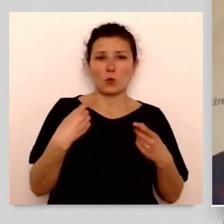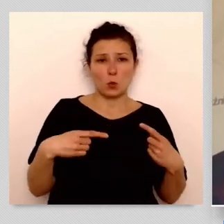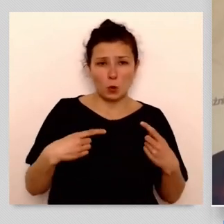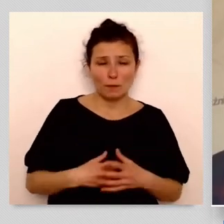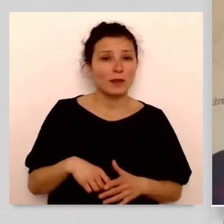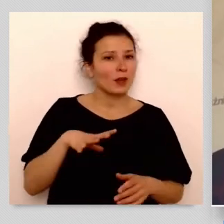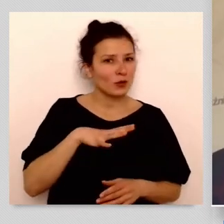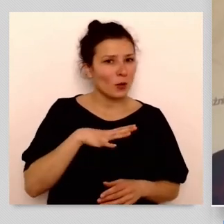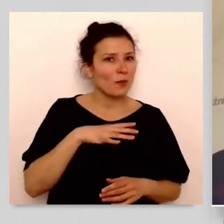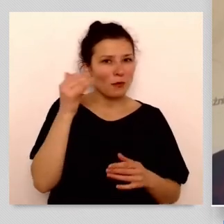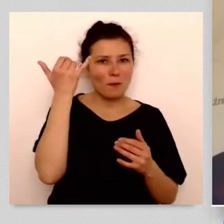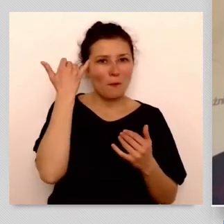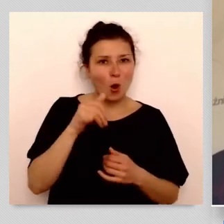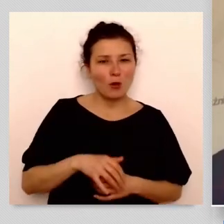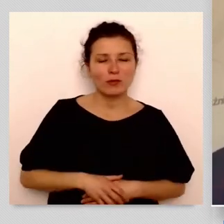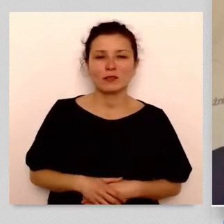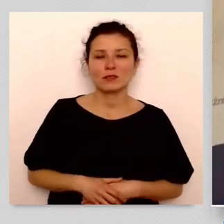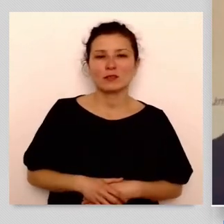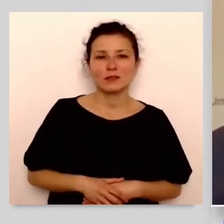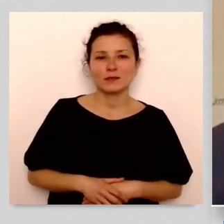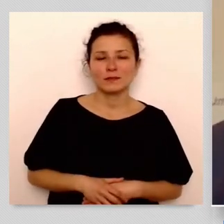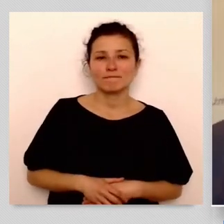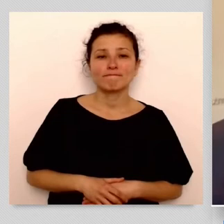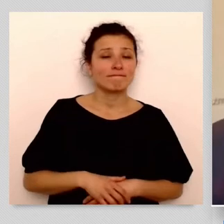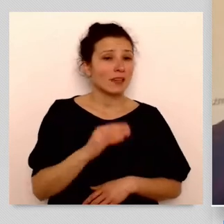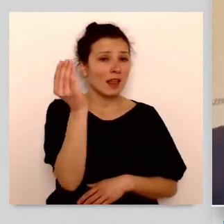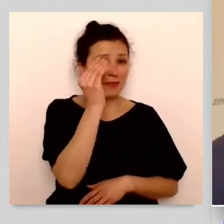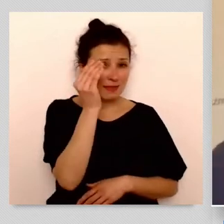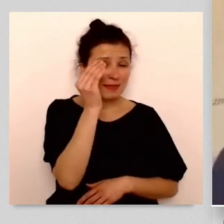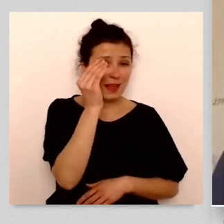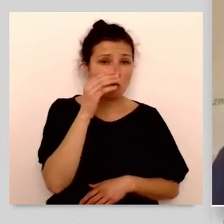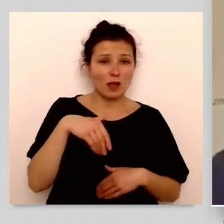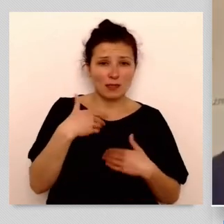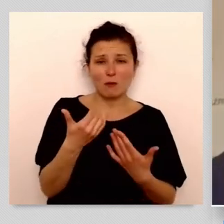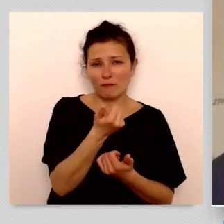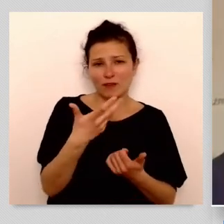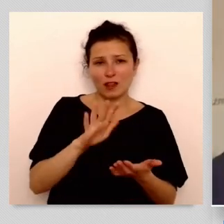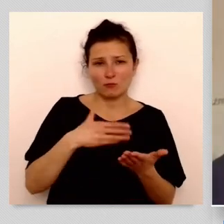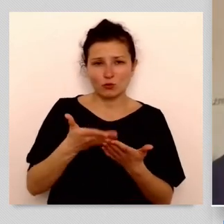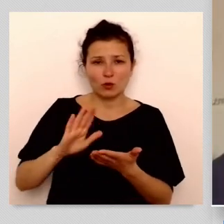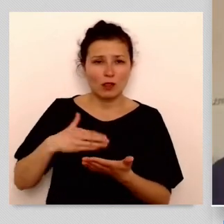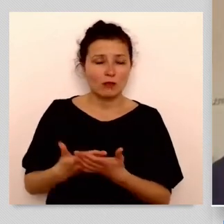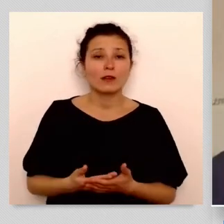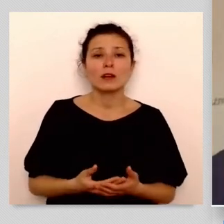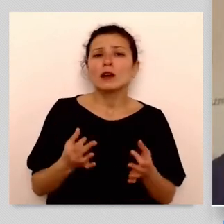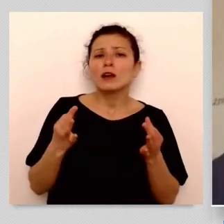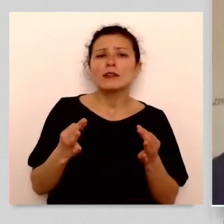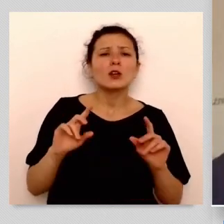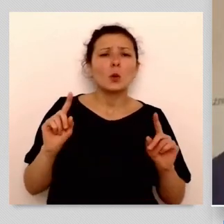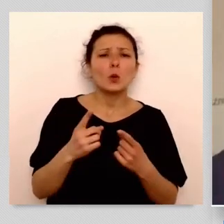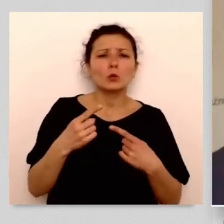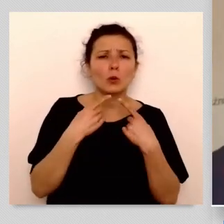poważny błąd i myślę, że tutaj nauka dała tutaj nam wiele przykładów. I teraz chcę może tak lapidarnie wspomnieć,